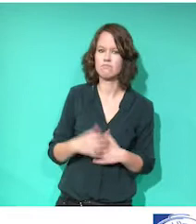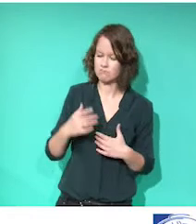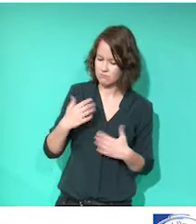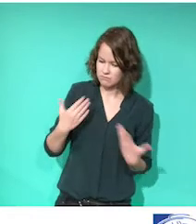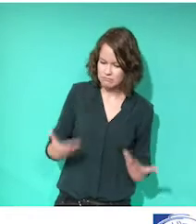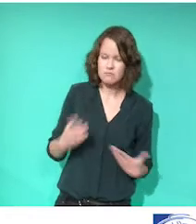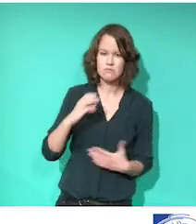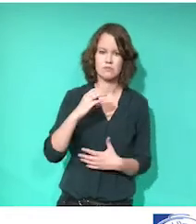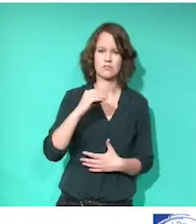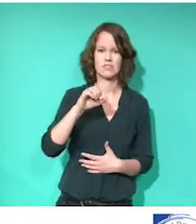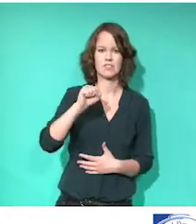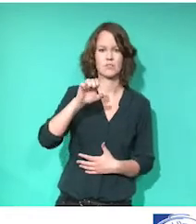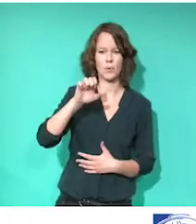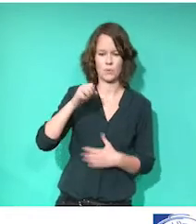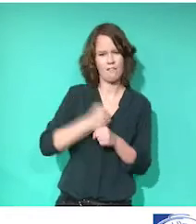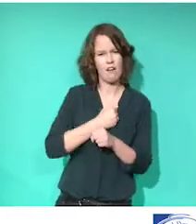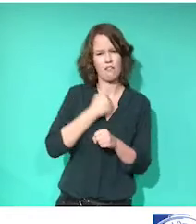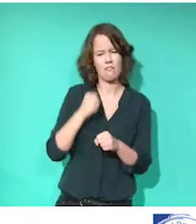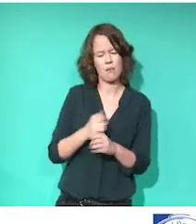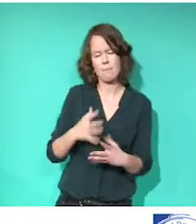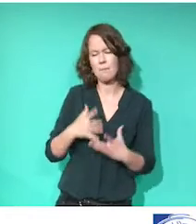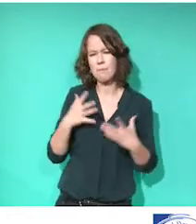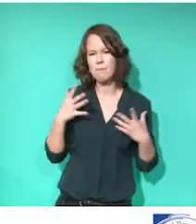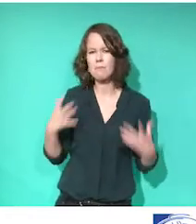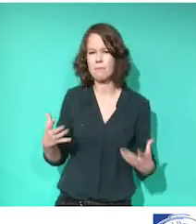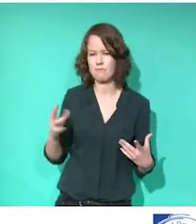même commencer par là. Le CESE